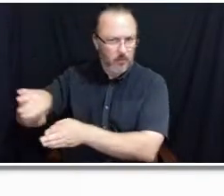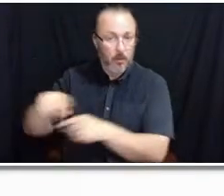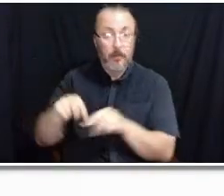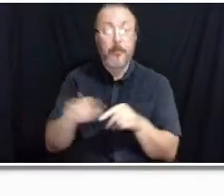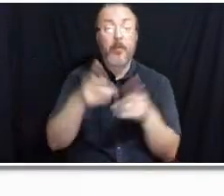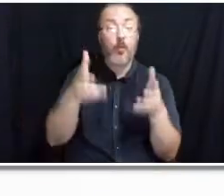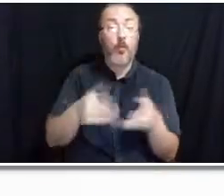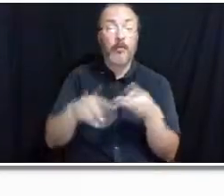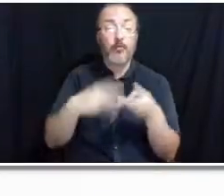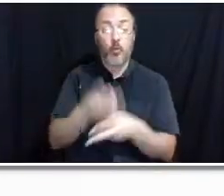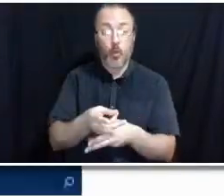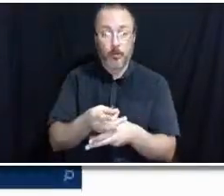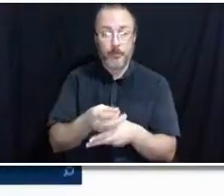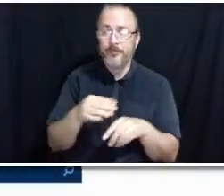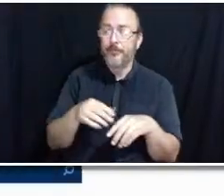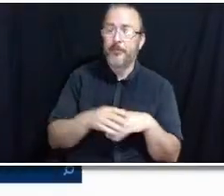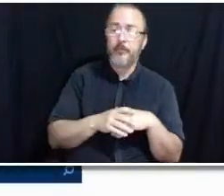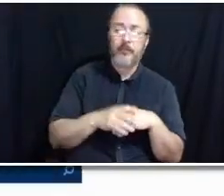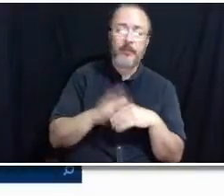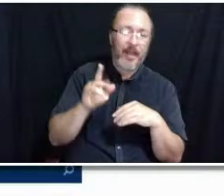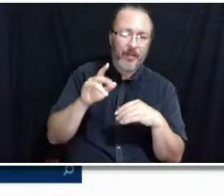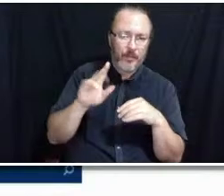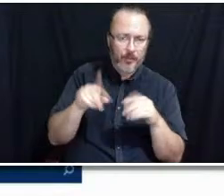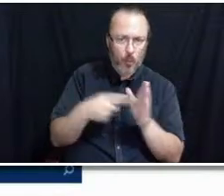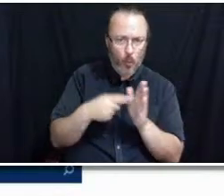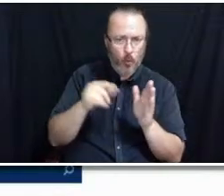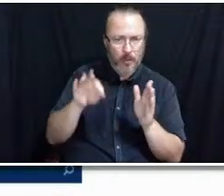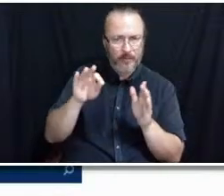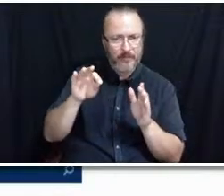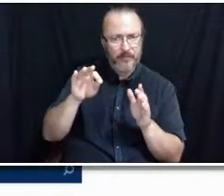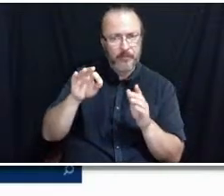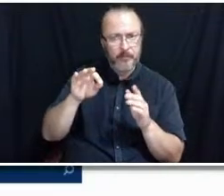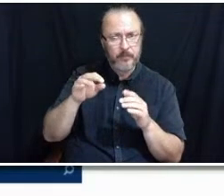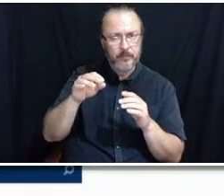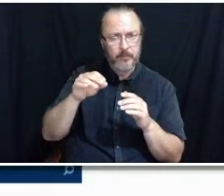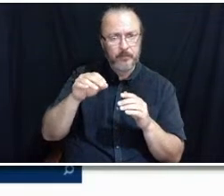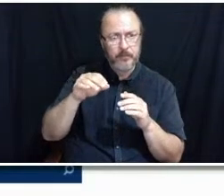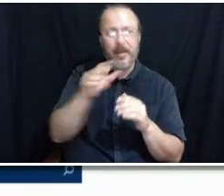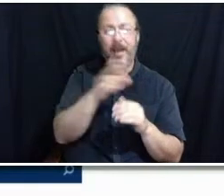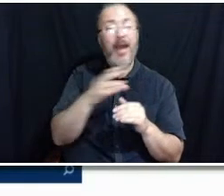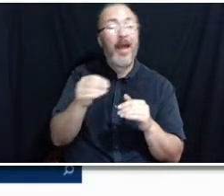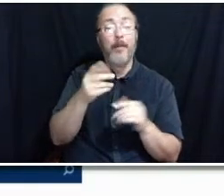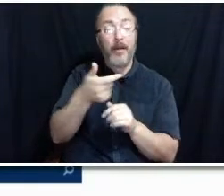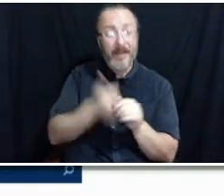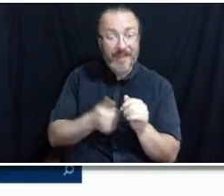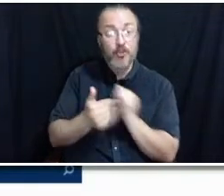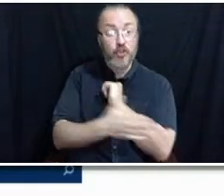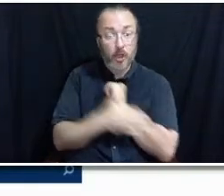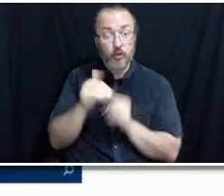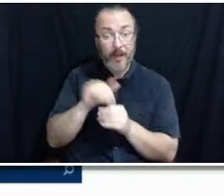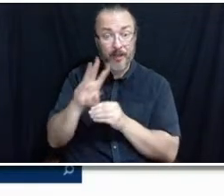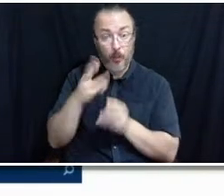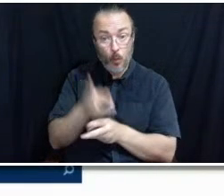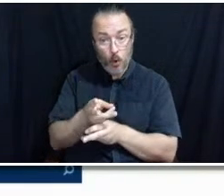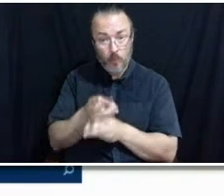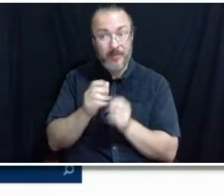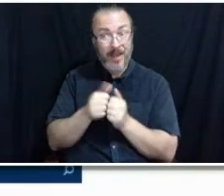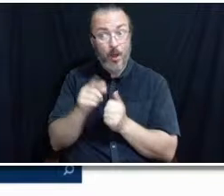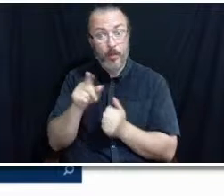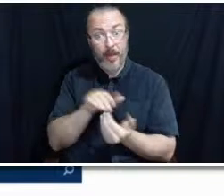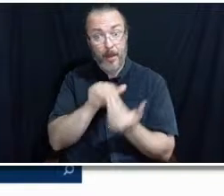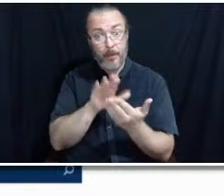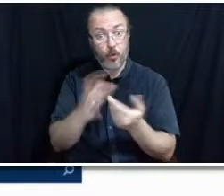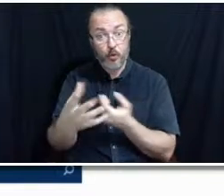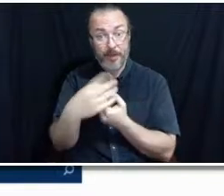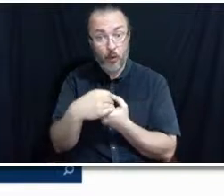ailleurs, et notamment le rôle de l'Agence européenne pour les besoins particuliers et l'éducation inclusive, et bien comment tous les pays dans le monde abordent l'inclusion